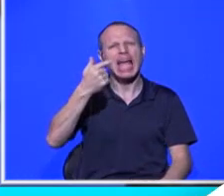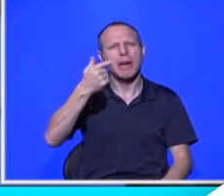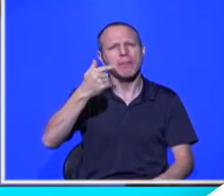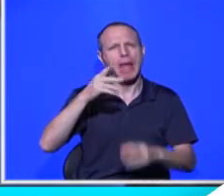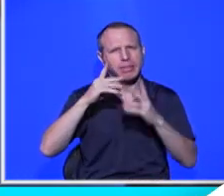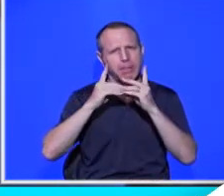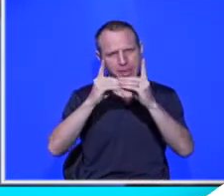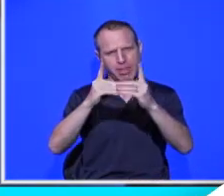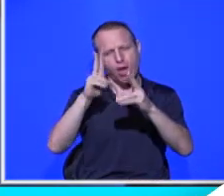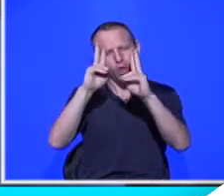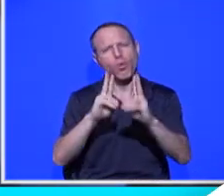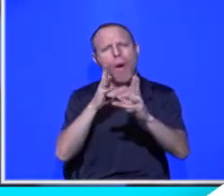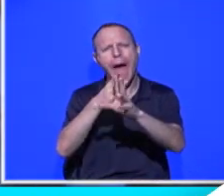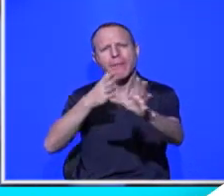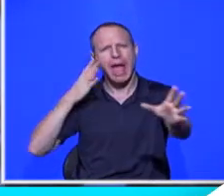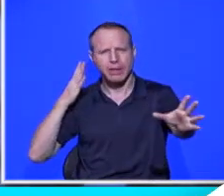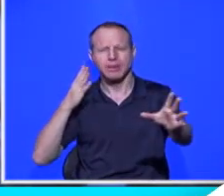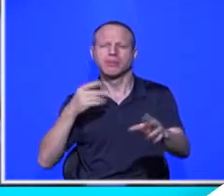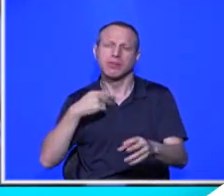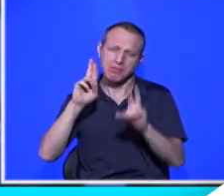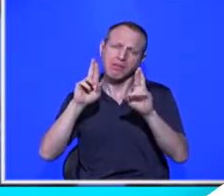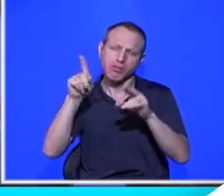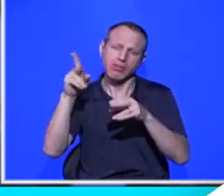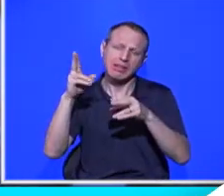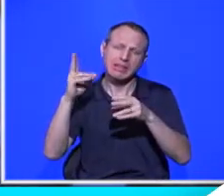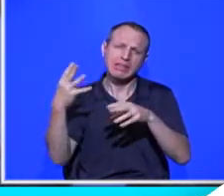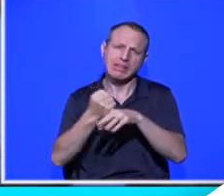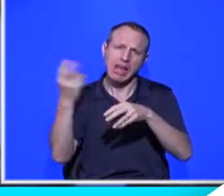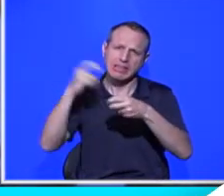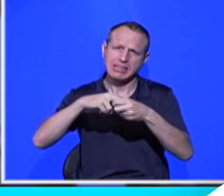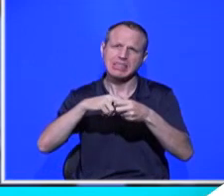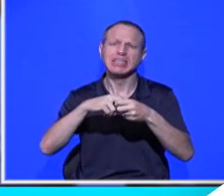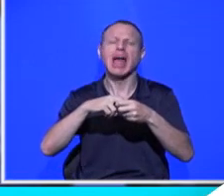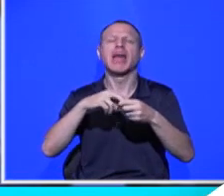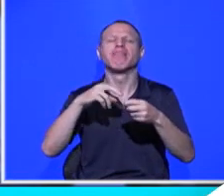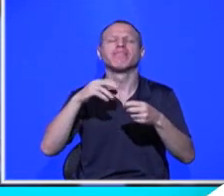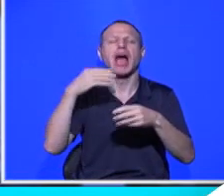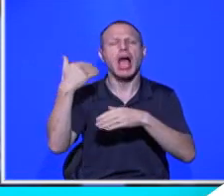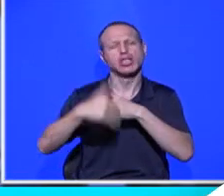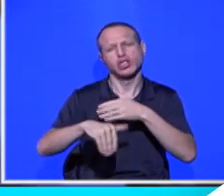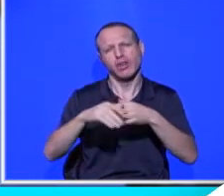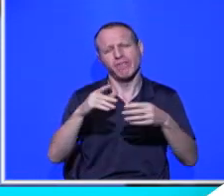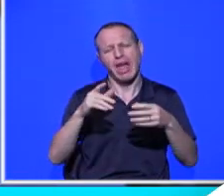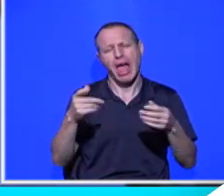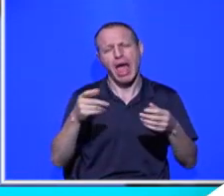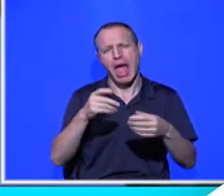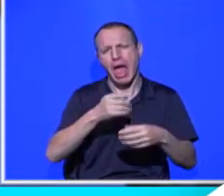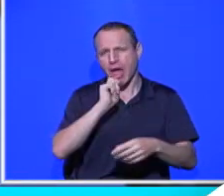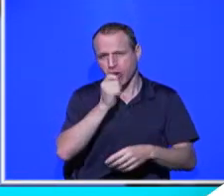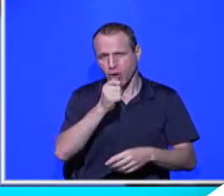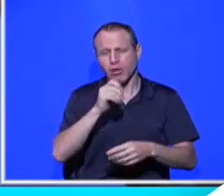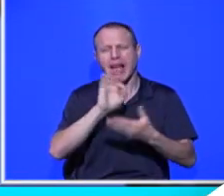תקועה בפקקים, אנחנו מקווה שהיא תצליח להצטרף עד לסוף האייטם, הכתבת הפוליטית של מקור ראשון. אתה שומע את